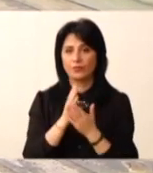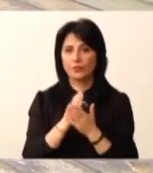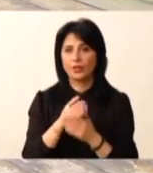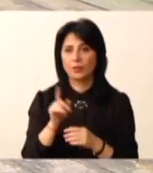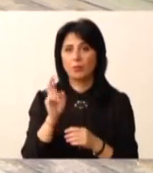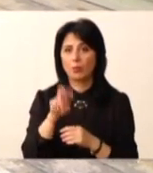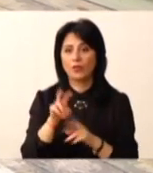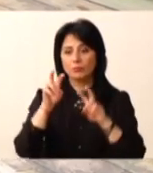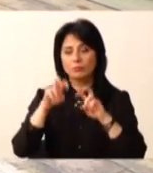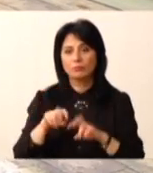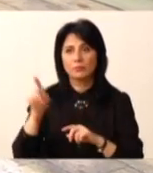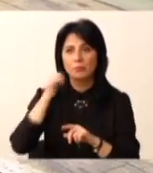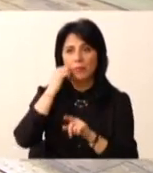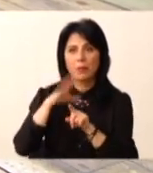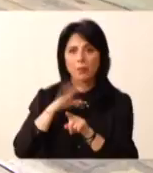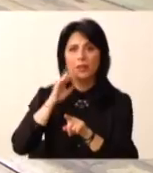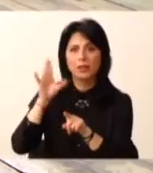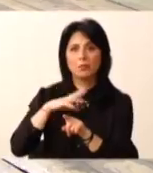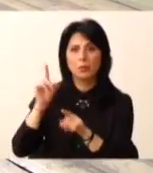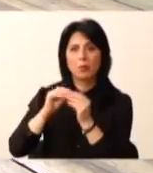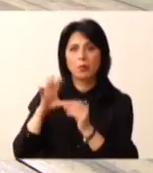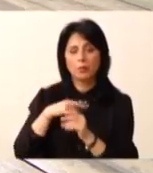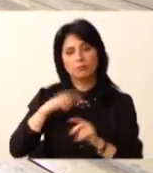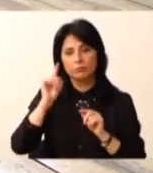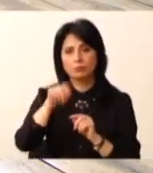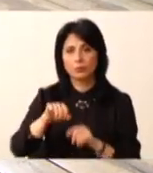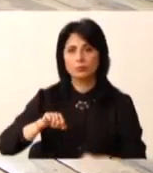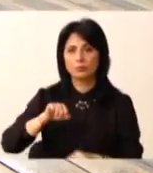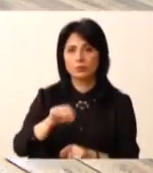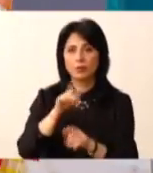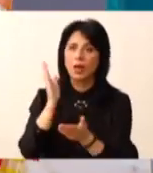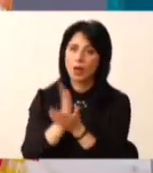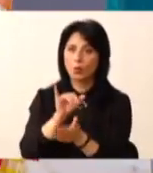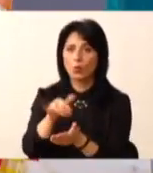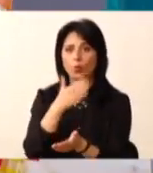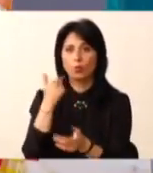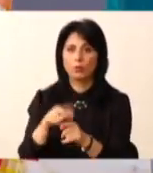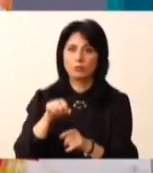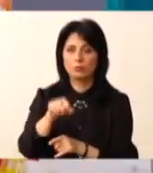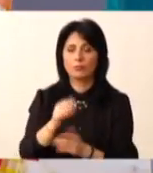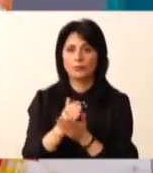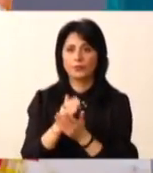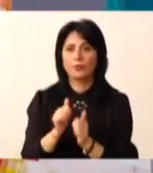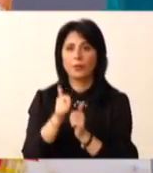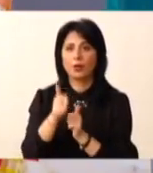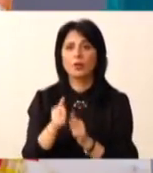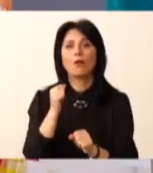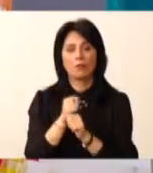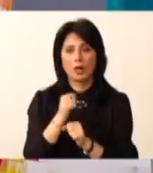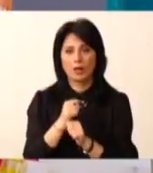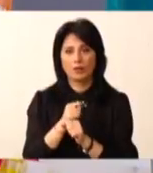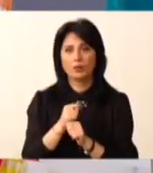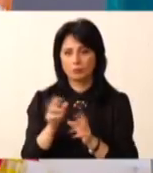და მოდიან გამოსაკვლევად. ბებიას, დედას აქვს პრობლემა, მოყავთ ახალგაზრდა გოგონა გამოსაკვლევად. ვაკეთებთ, რა თქმა